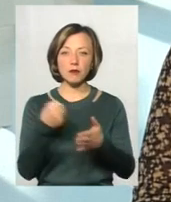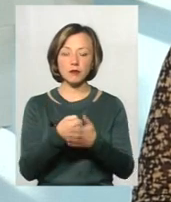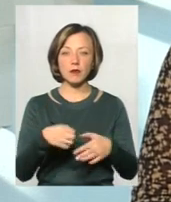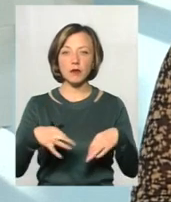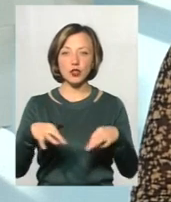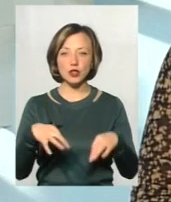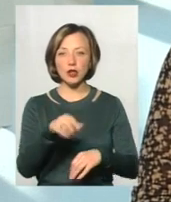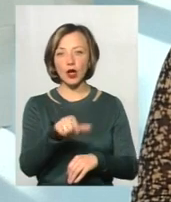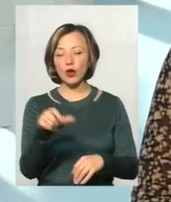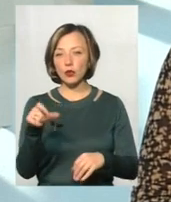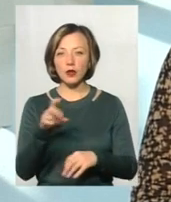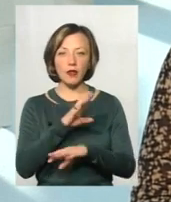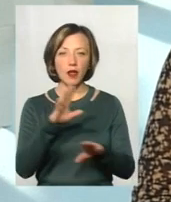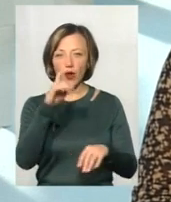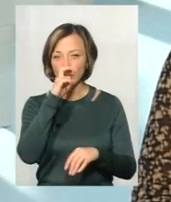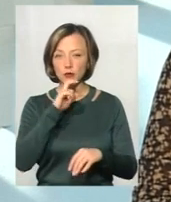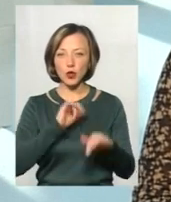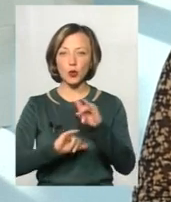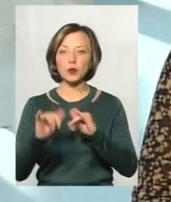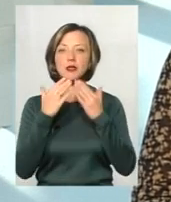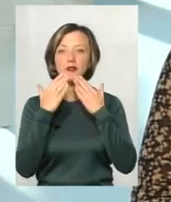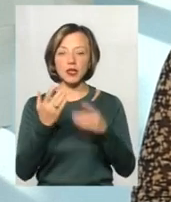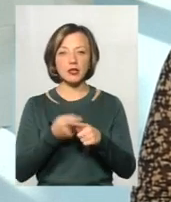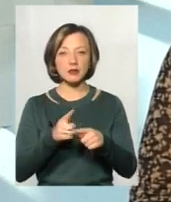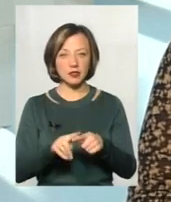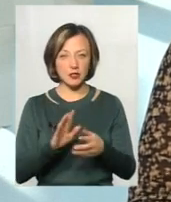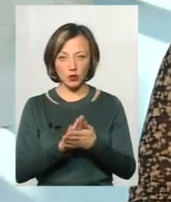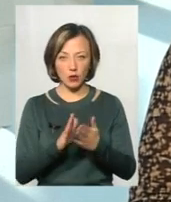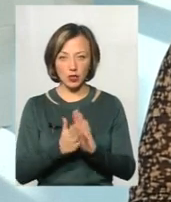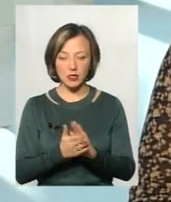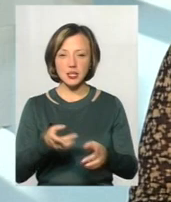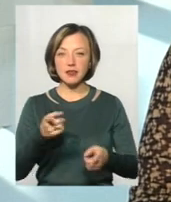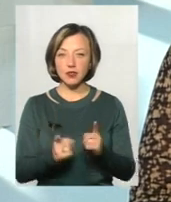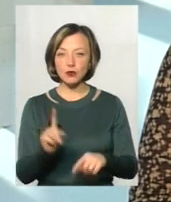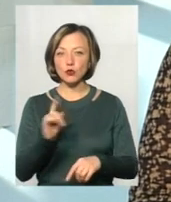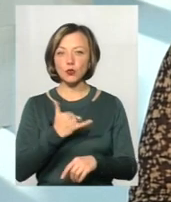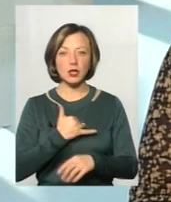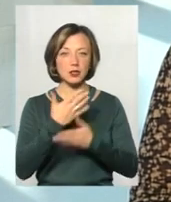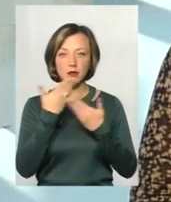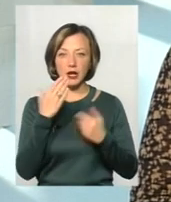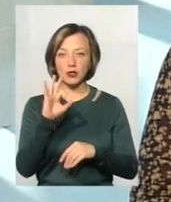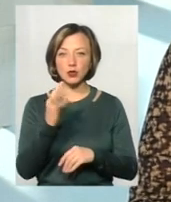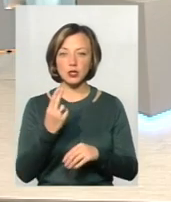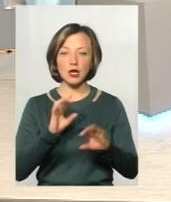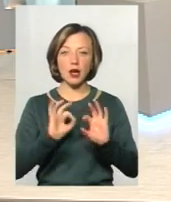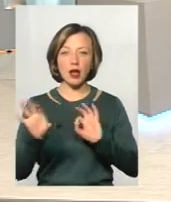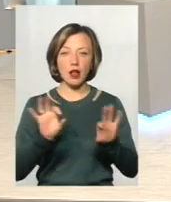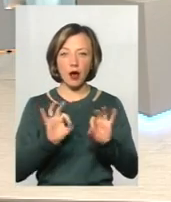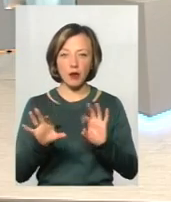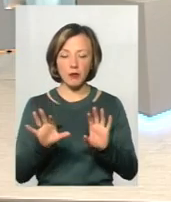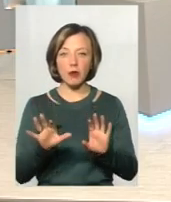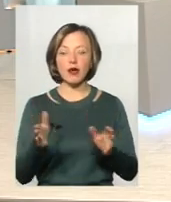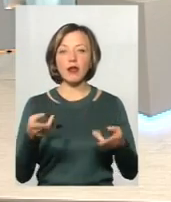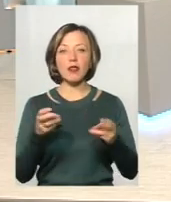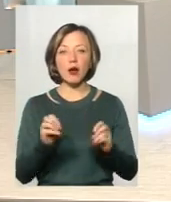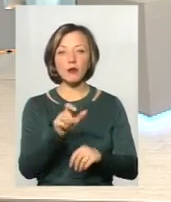люди елементарно не розуміють, куди звертатися у цій ситуації. Звісно, що в нас немає соціальної реклами, де